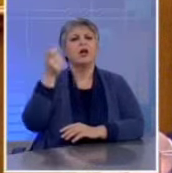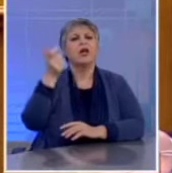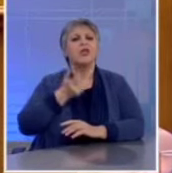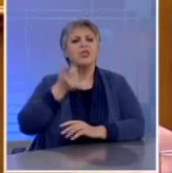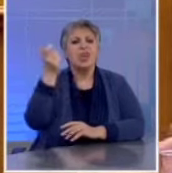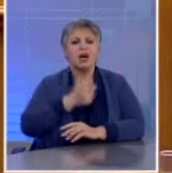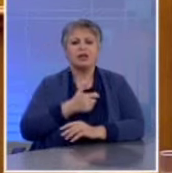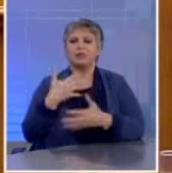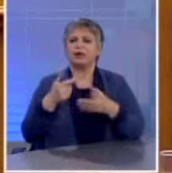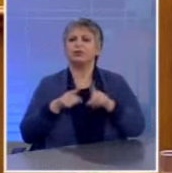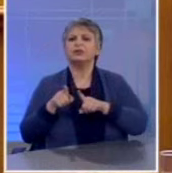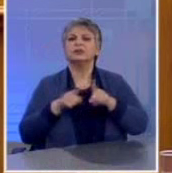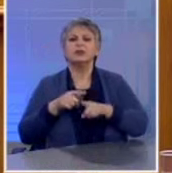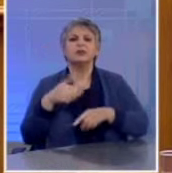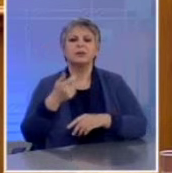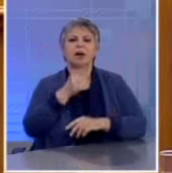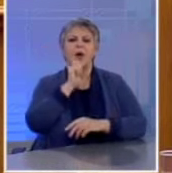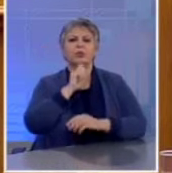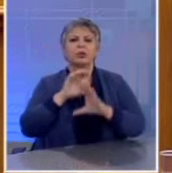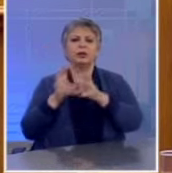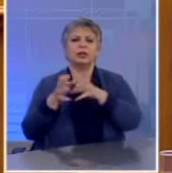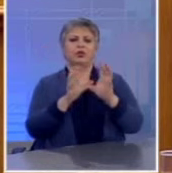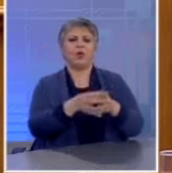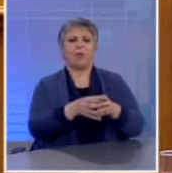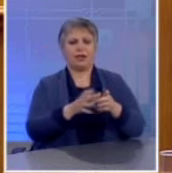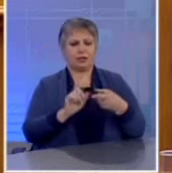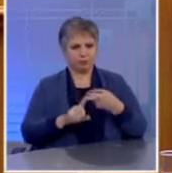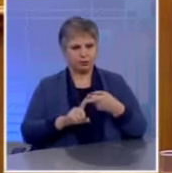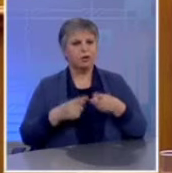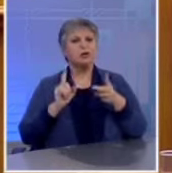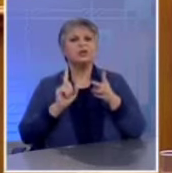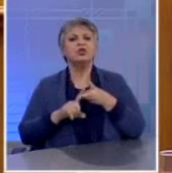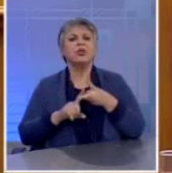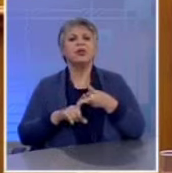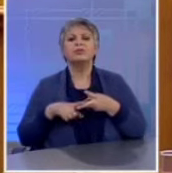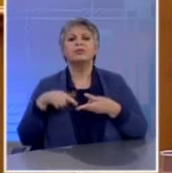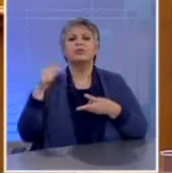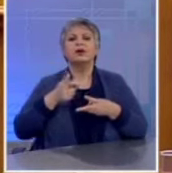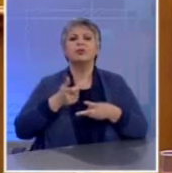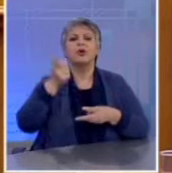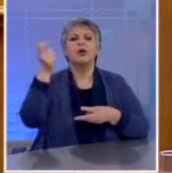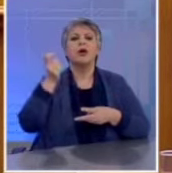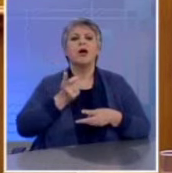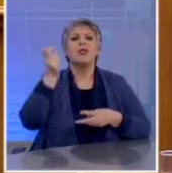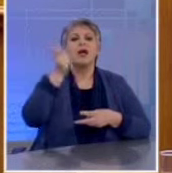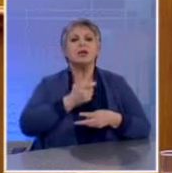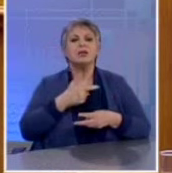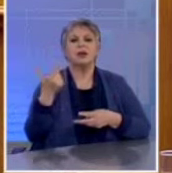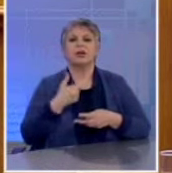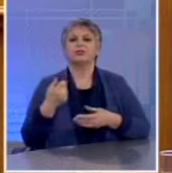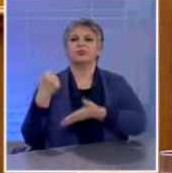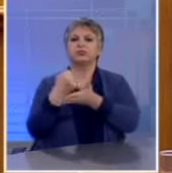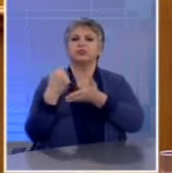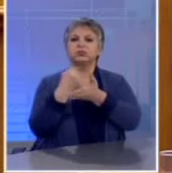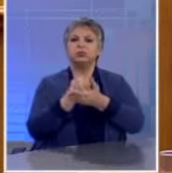κόμματα, είτε τα θαλασσοδάνεια αφορούν κάποιους χρεοκοπημένους μηντιάρχες, επιχειρηματίες στον